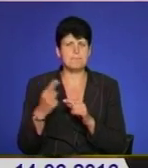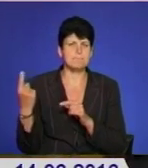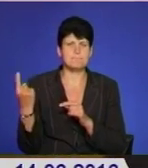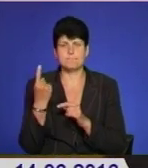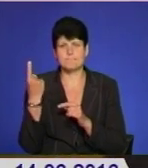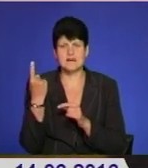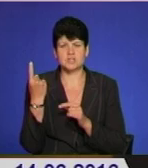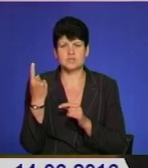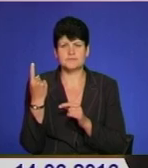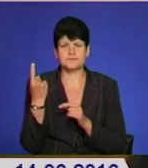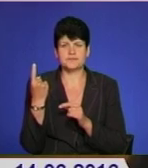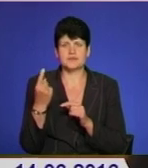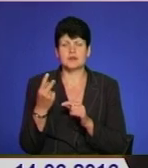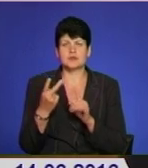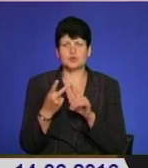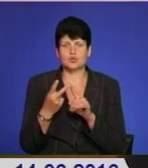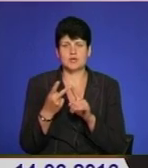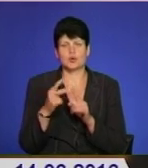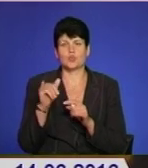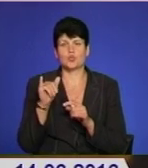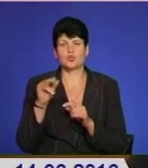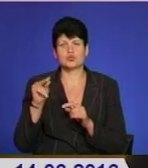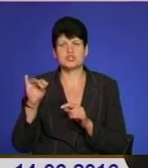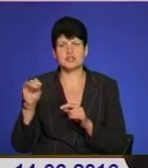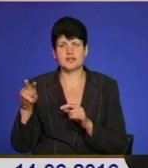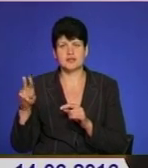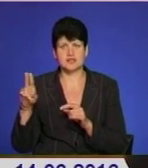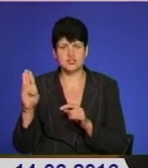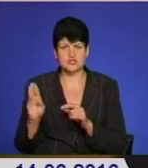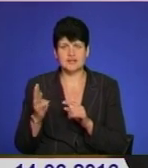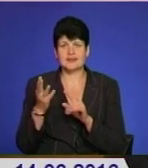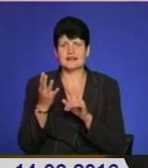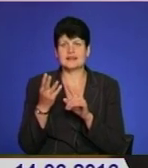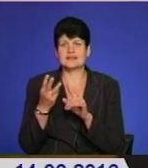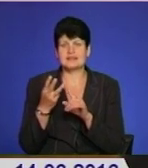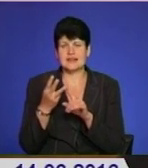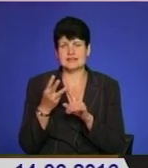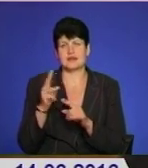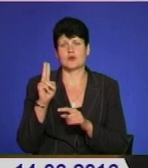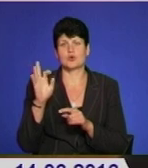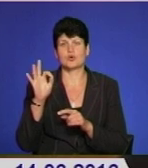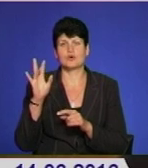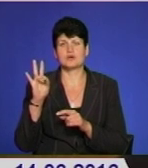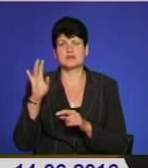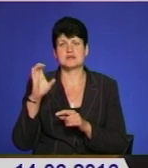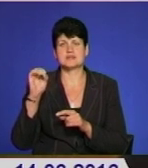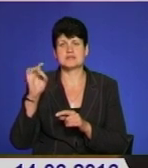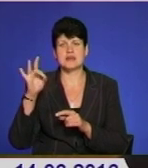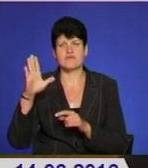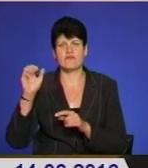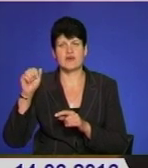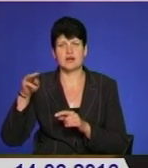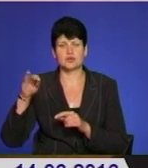джерельця витоки, для музичних училищ і для консерваторій, для музичних академій. Ось. І